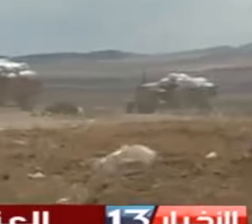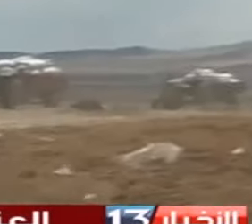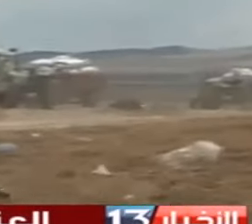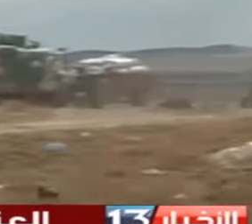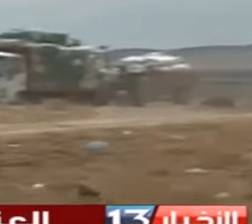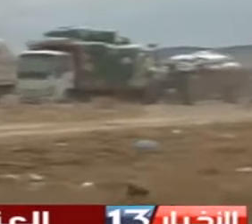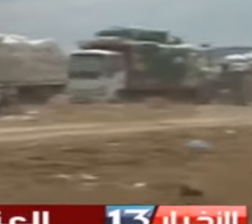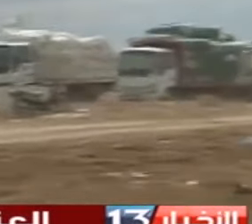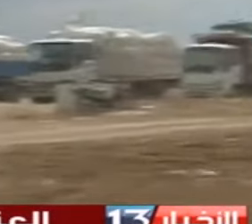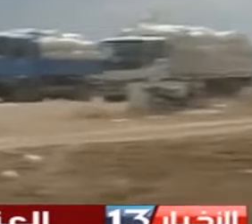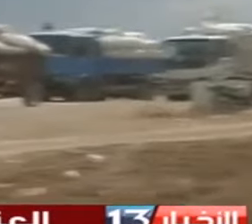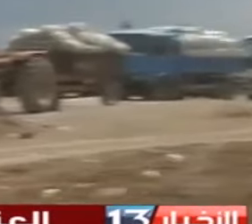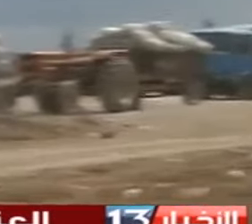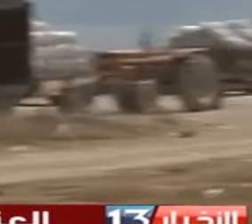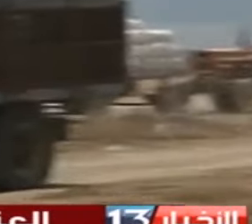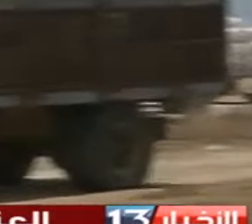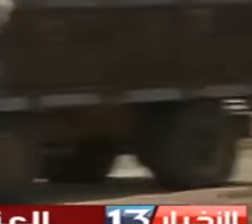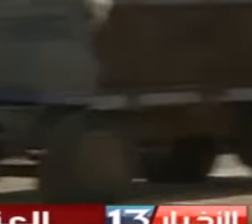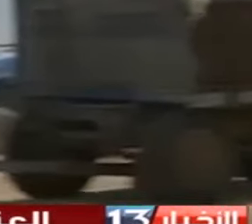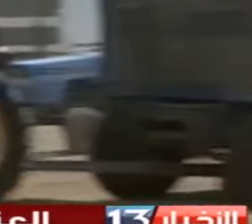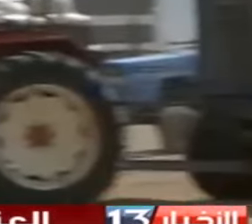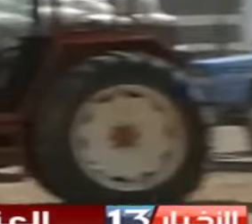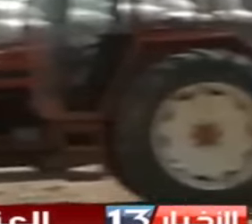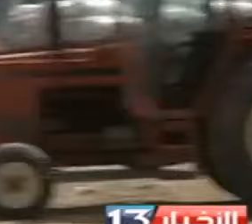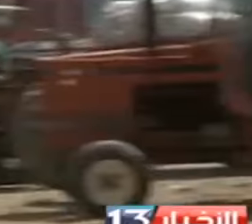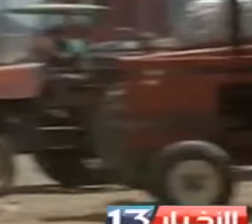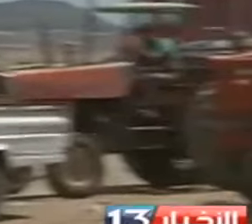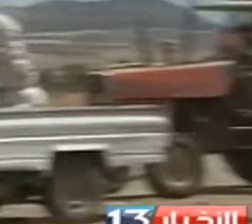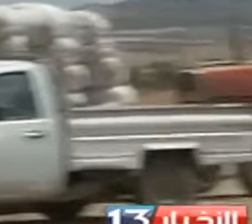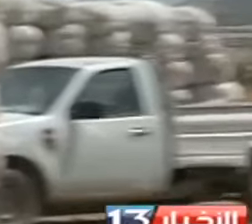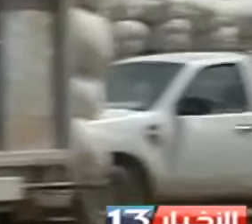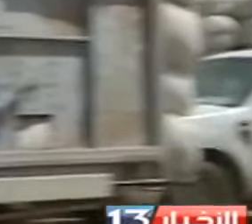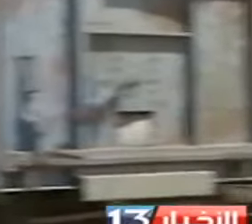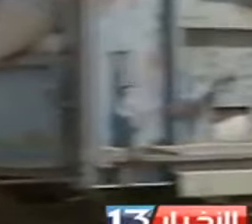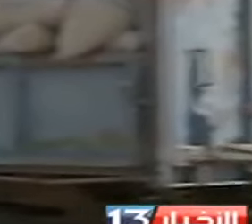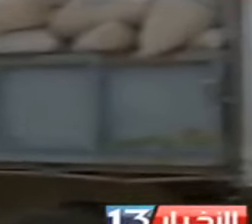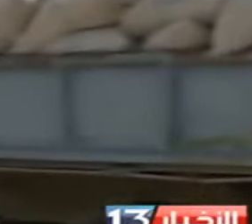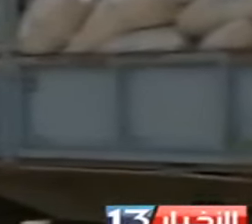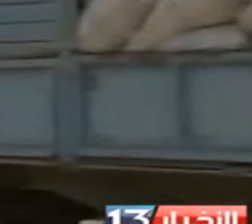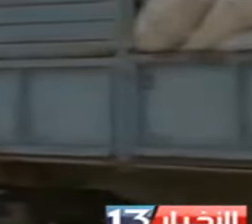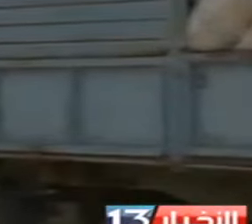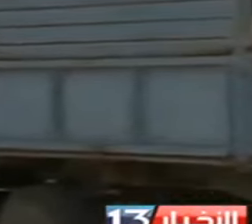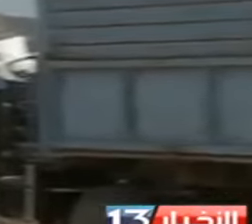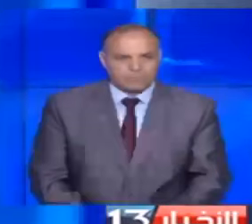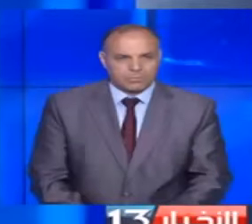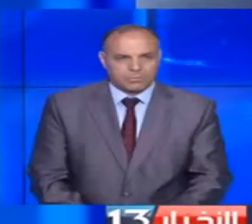ويؤكد تسخير كافه الامكانيات لتجميع اكبر كميه من الصعبه